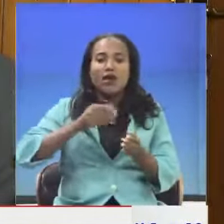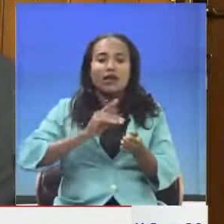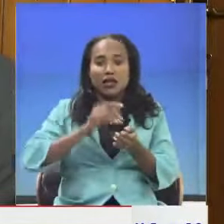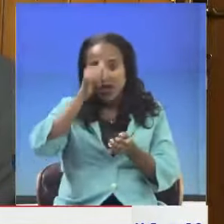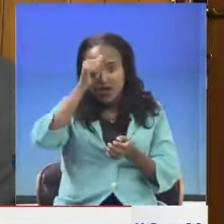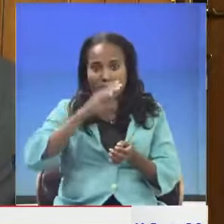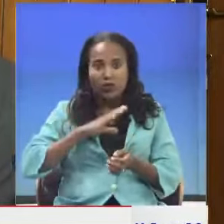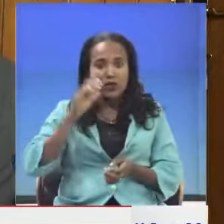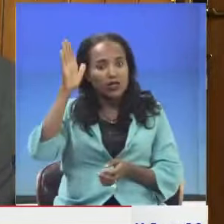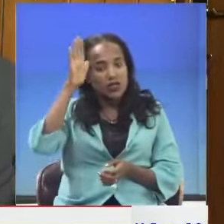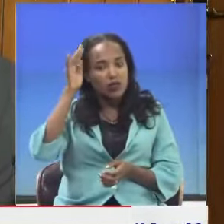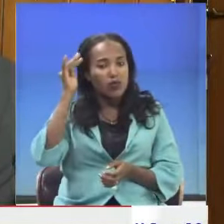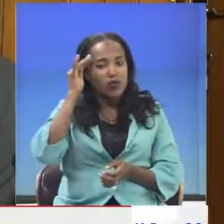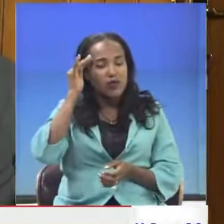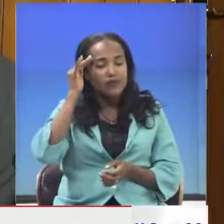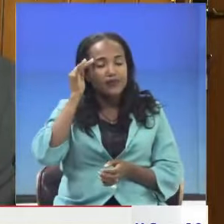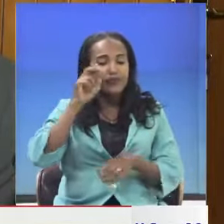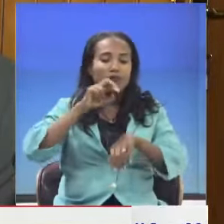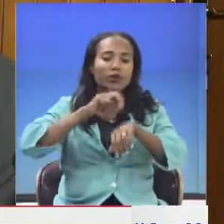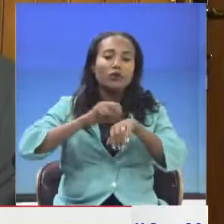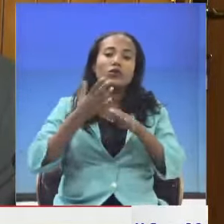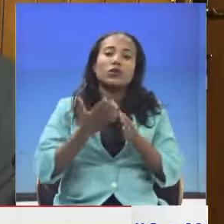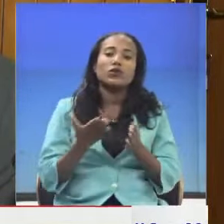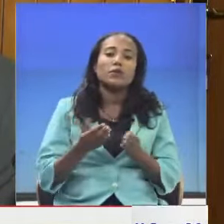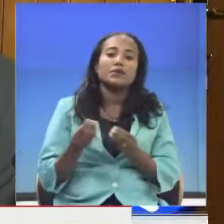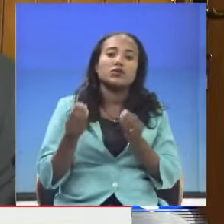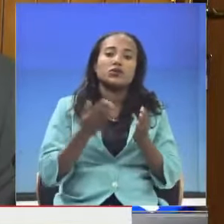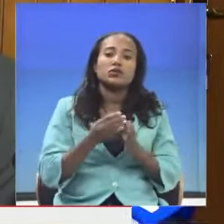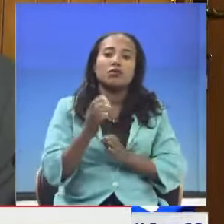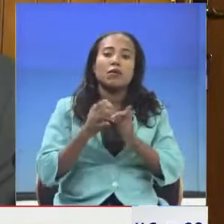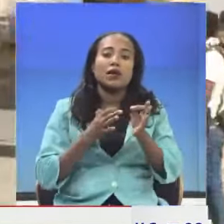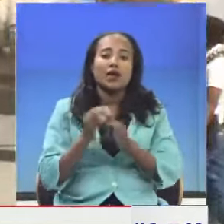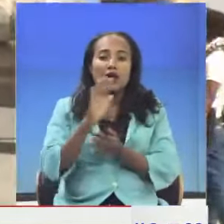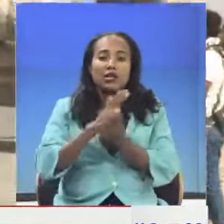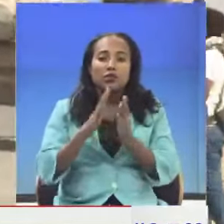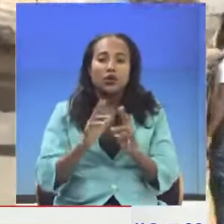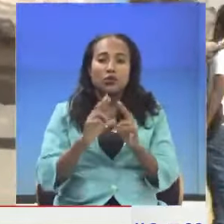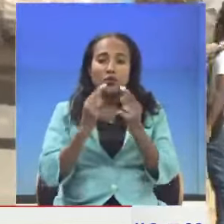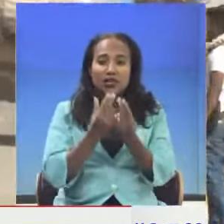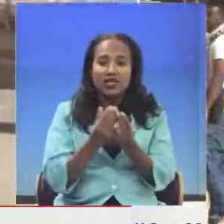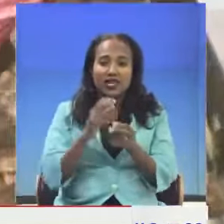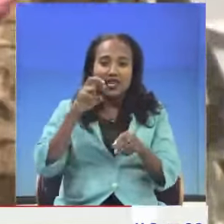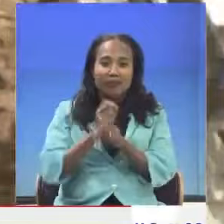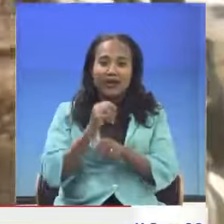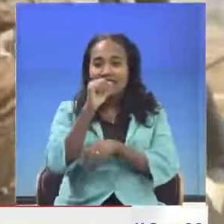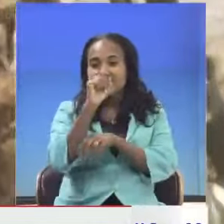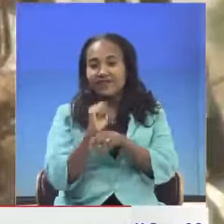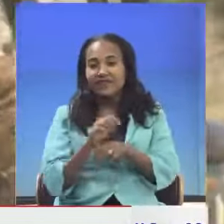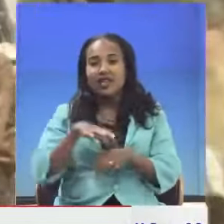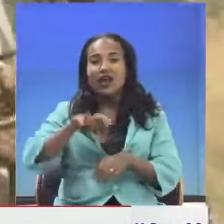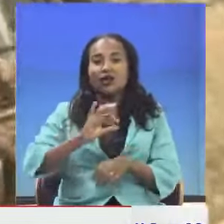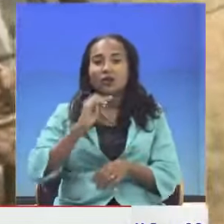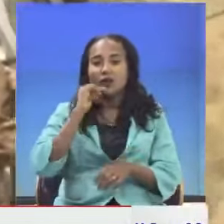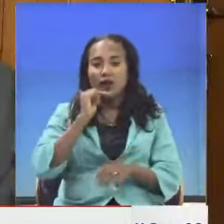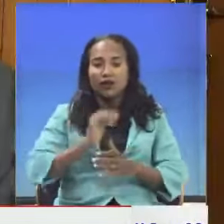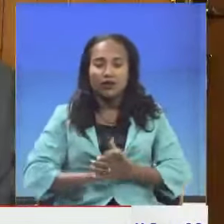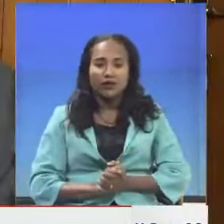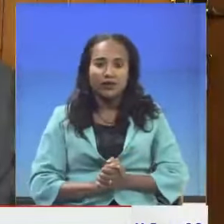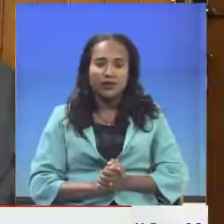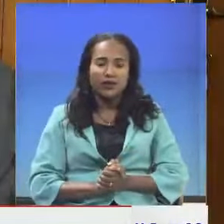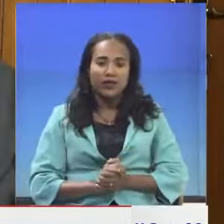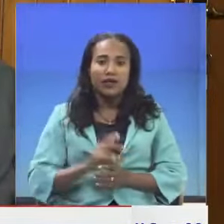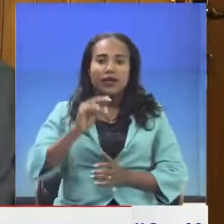ዋና ዳይሬክተር አቶ ግዛቸው ሙሉነ በወቅታዊ ጉዳዮች ላይ በሰጡት ማብራሪያ አሸባሪው ትህነግ ከባድ ሽንፈትን እየተከናነበ ይገኛል